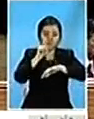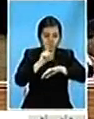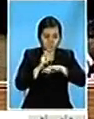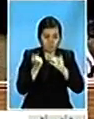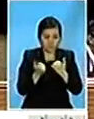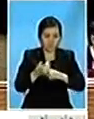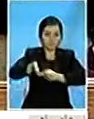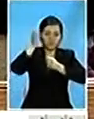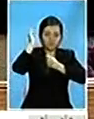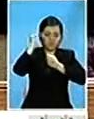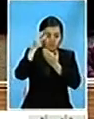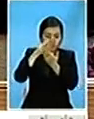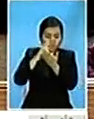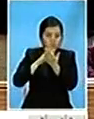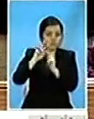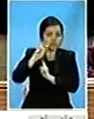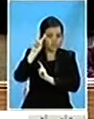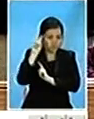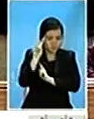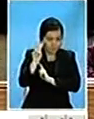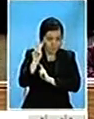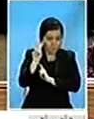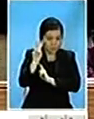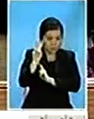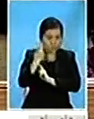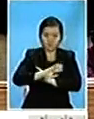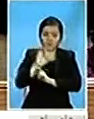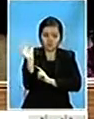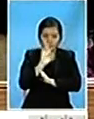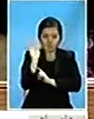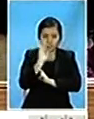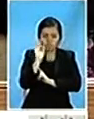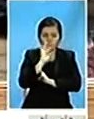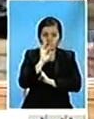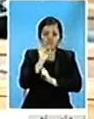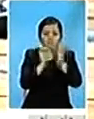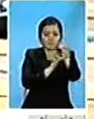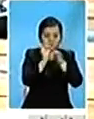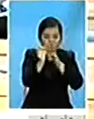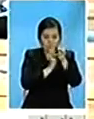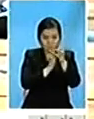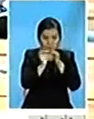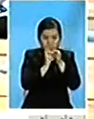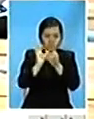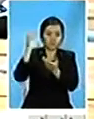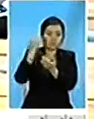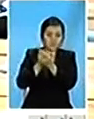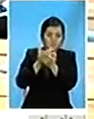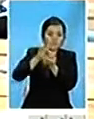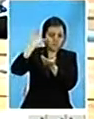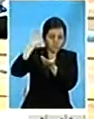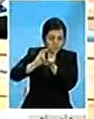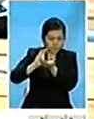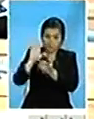ราอภิปรายวาระ2ครับไม่ได้อภิปรายในเรื่องของงบประมาณและก็